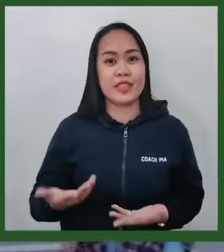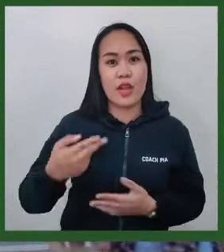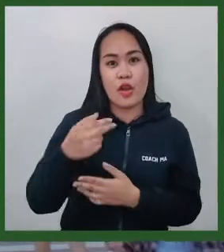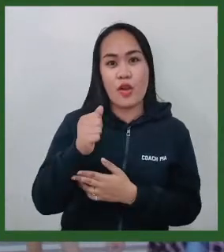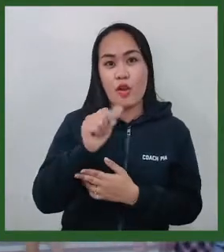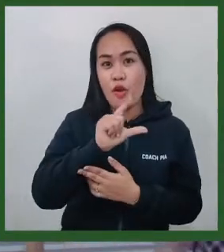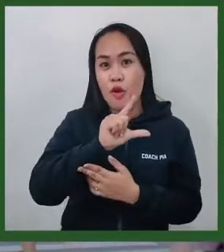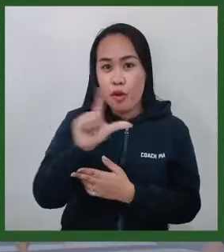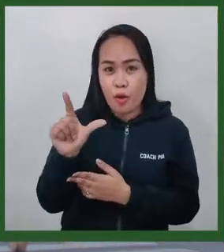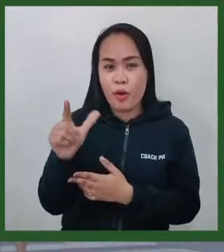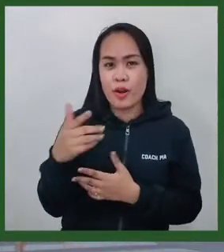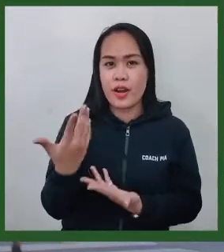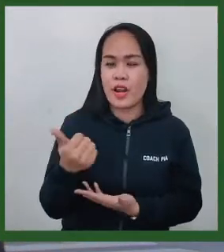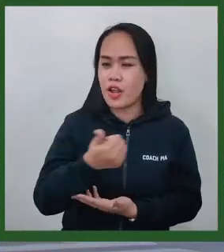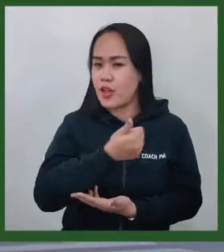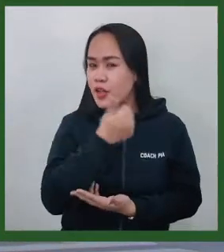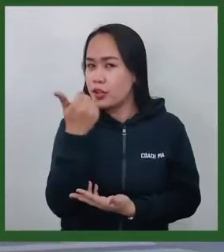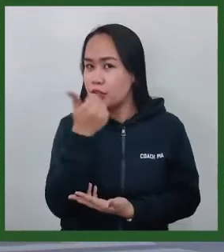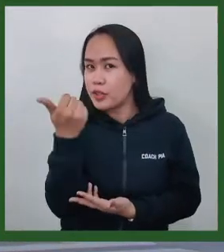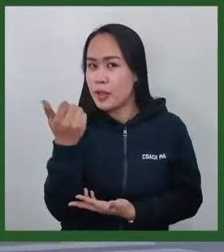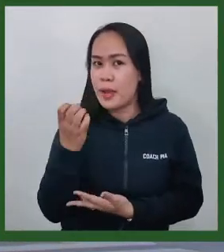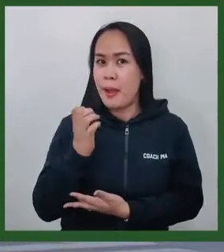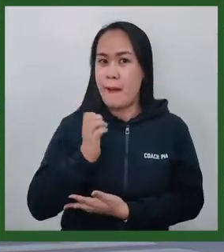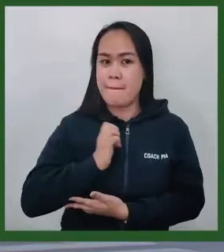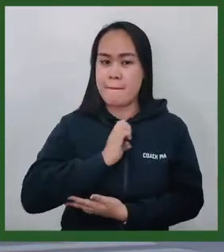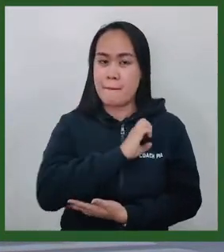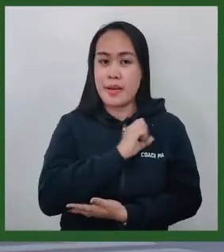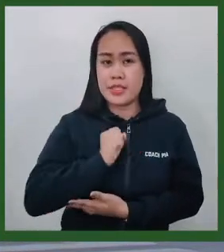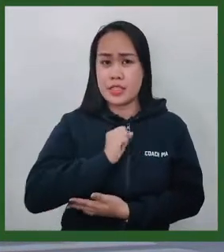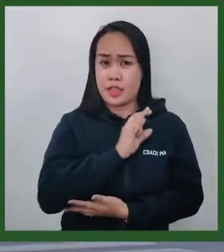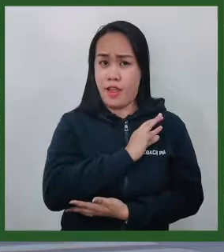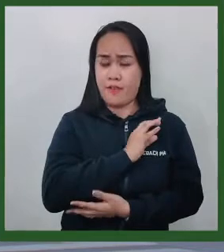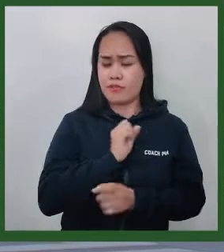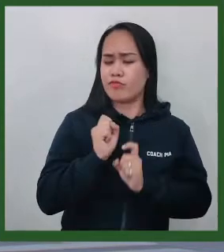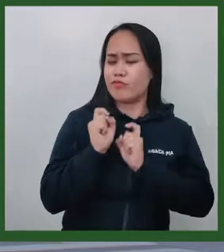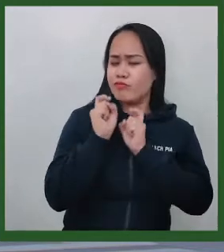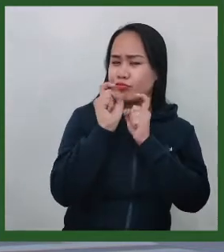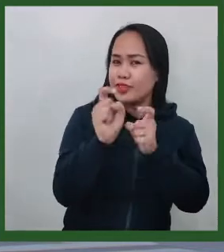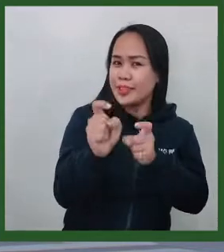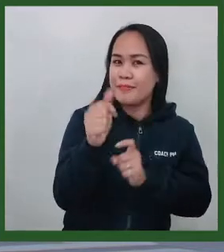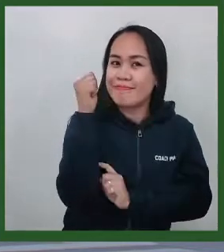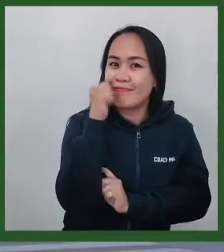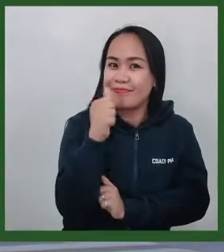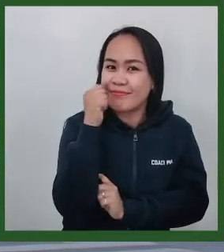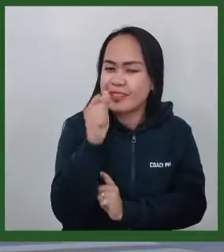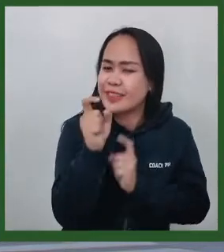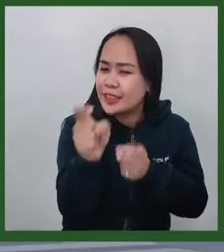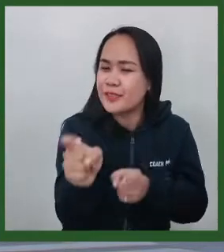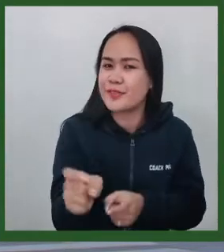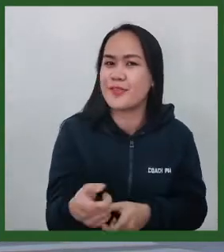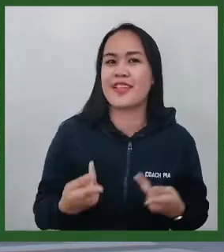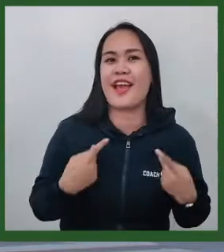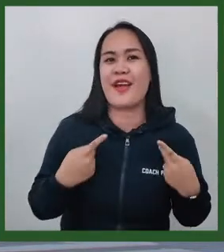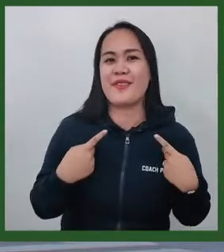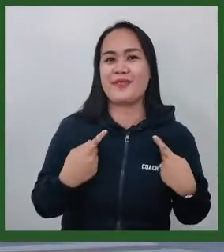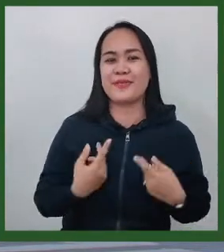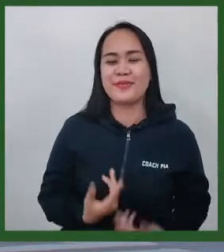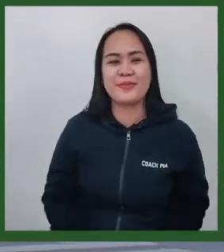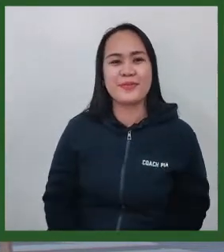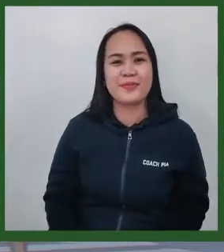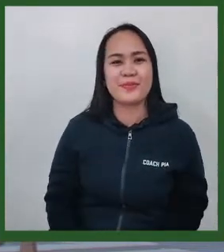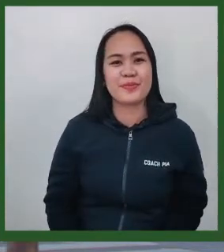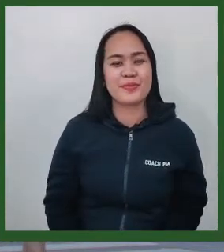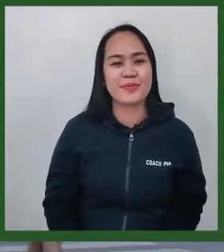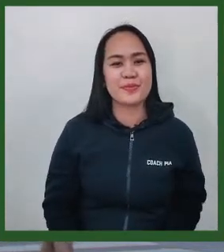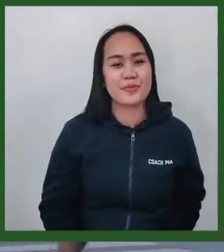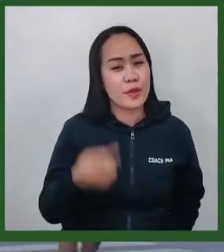barangay hall mismo, sa ating mga barangay employees na babae, ay naghandog din po ang sangguniang barangay ng simpleng regalo, no?